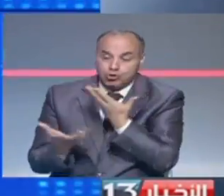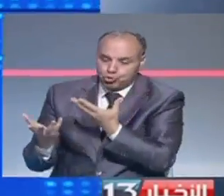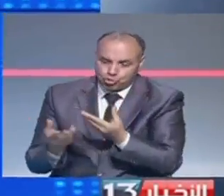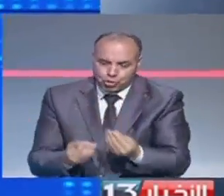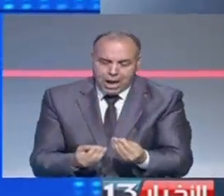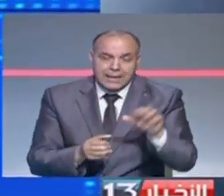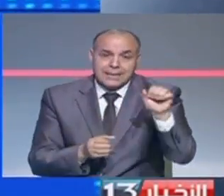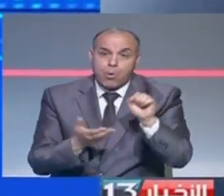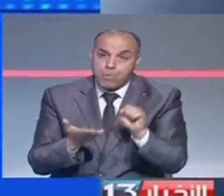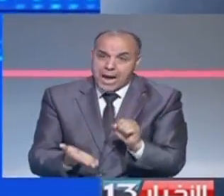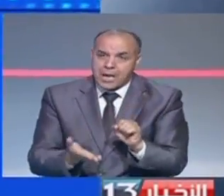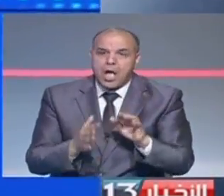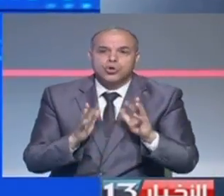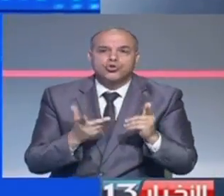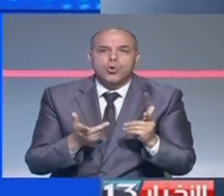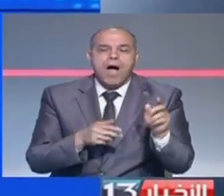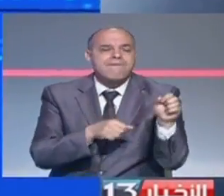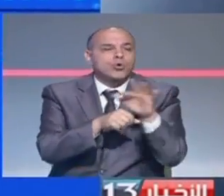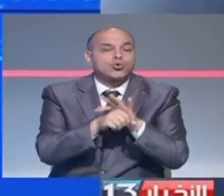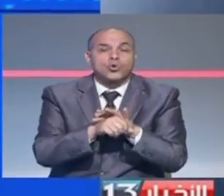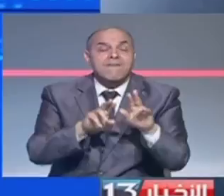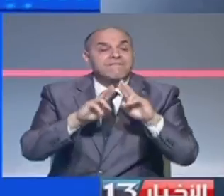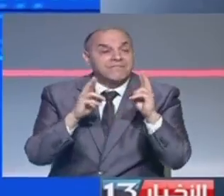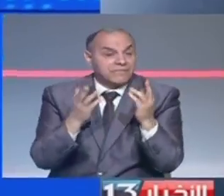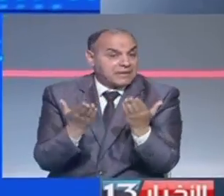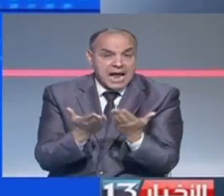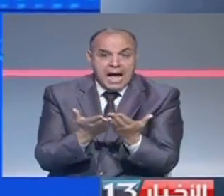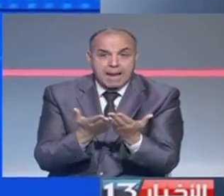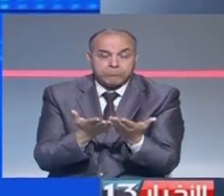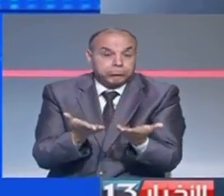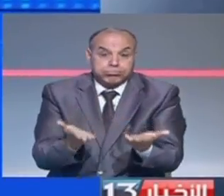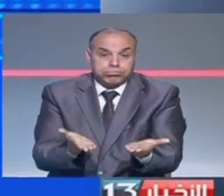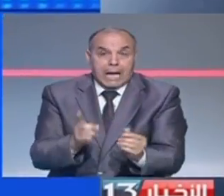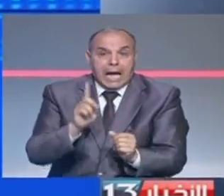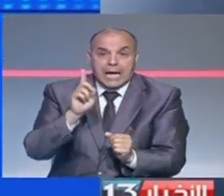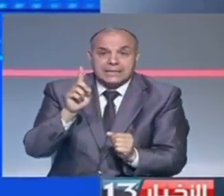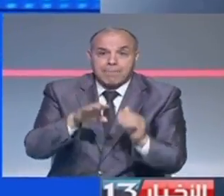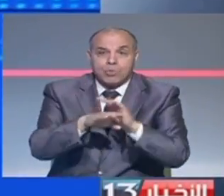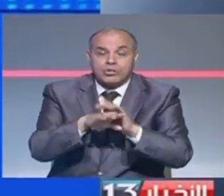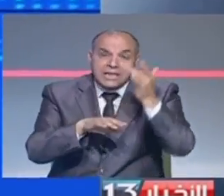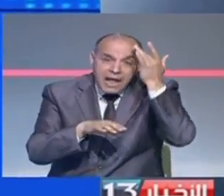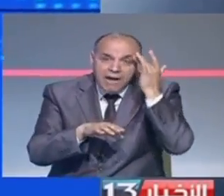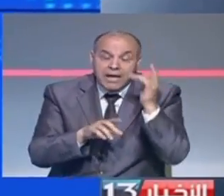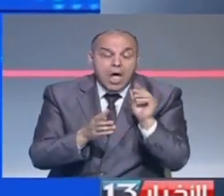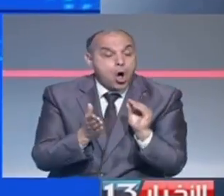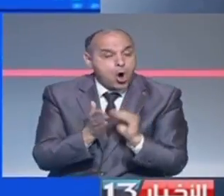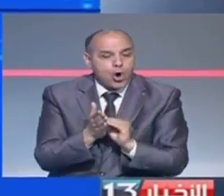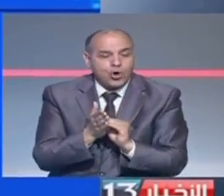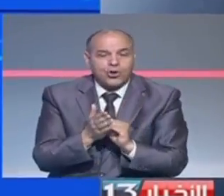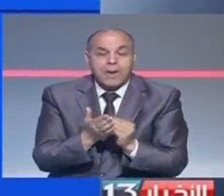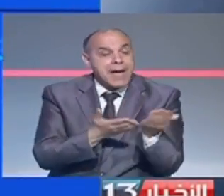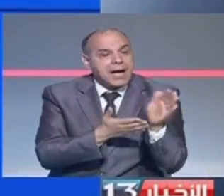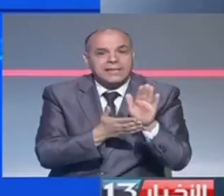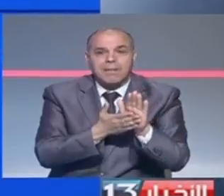الدعوه اذن ما فعله فيروس كورونا بالعالم جليا خاصه في المجال الثقافي لكن ايضا ما